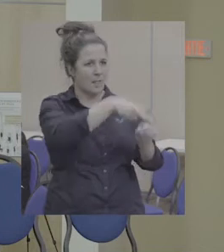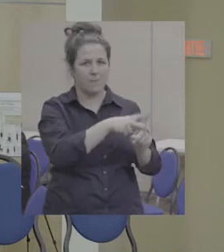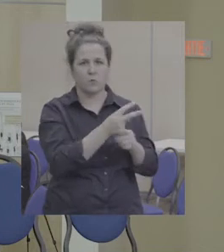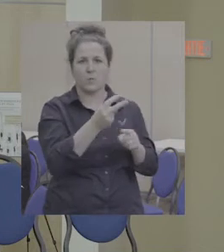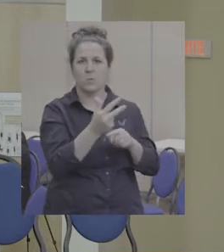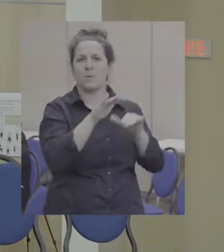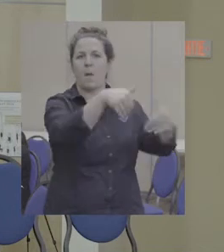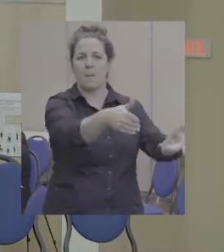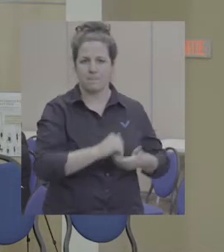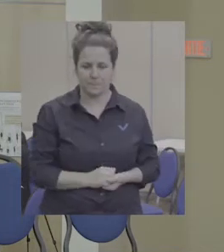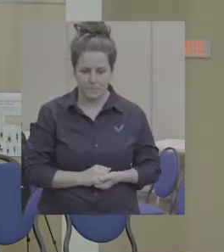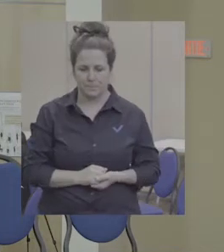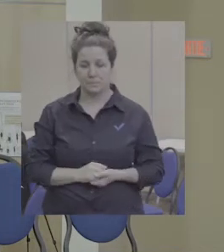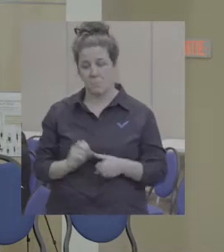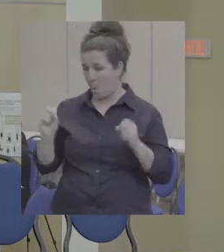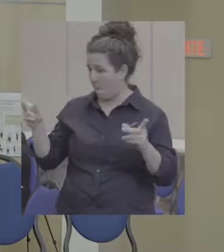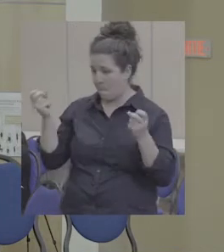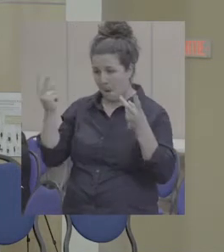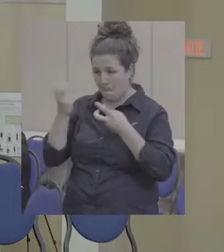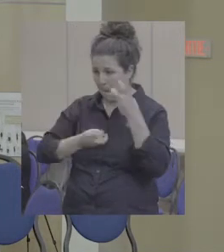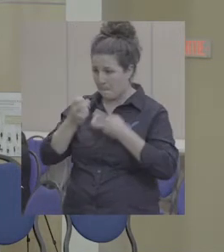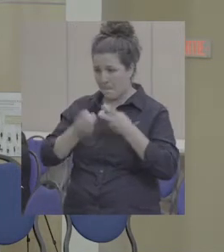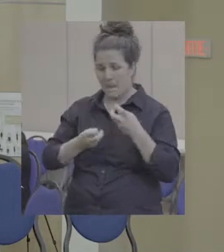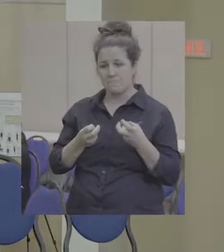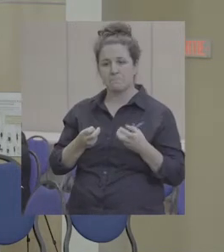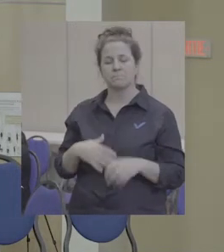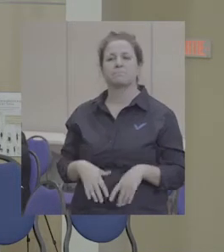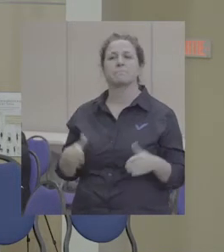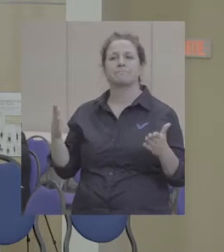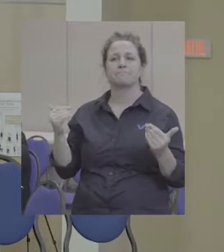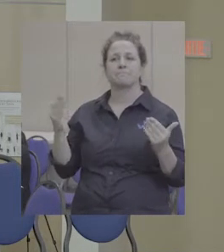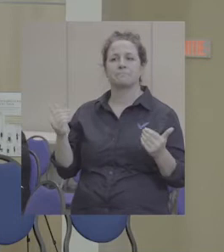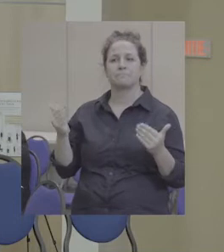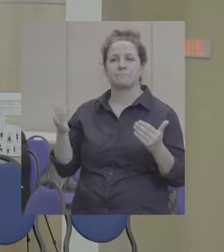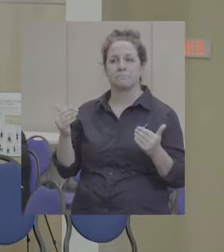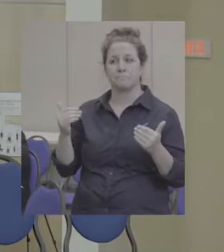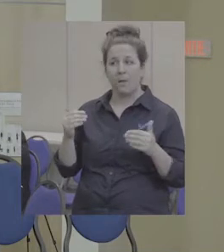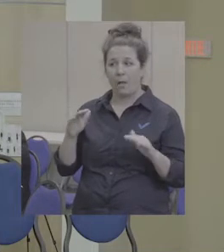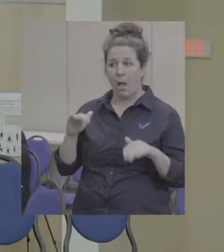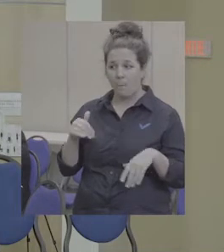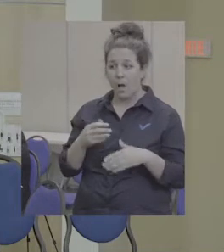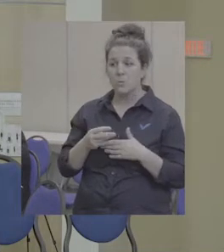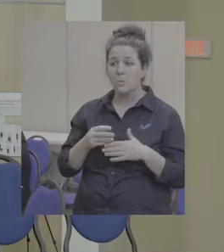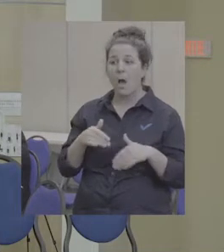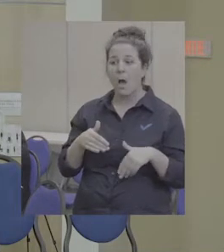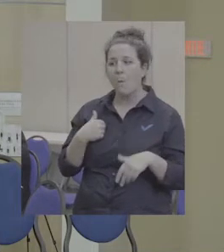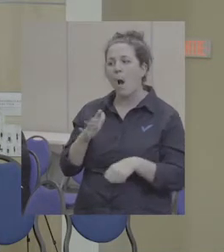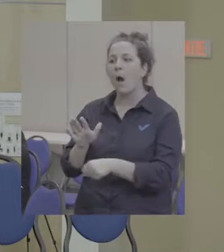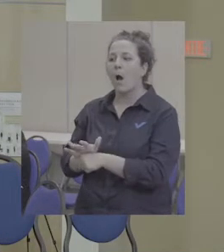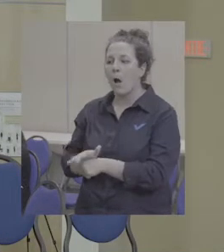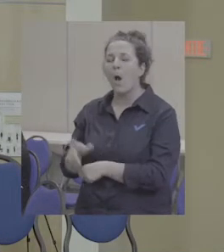Pas de problème. Alors, avant d'y aller, 2 semaines plus tard, je confirme. On me dit,